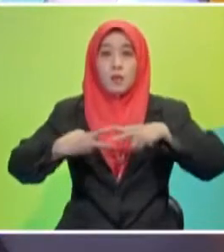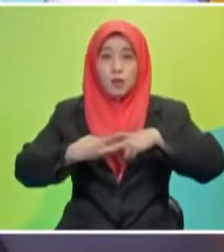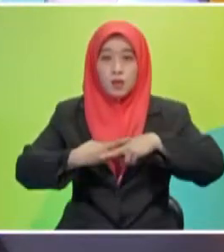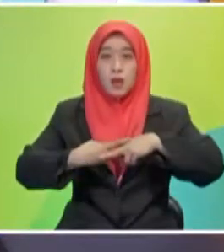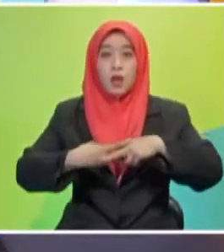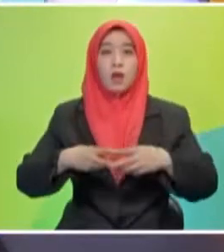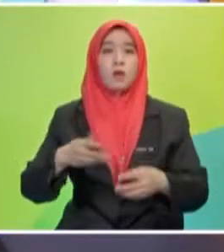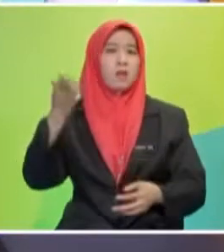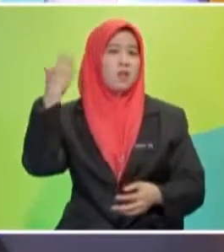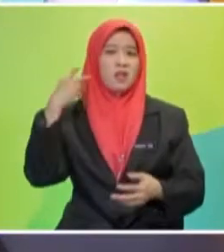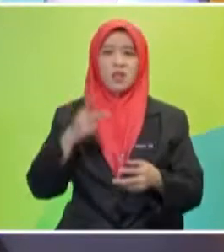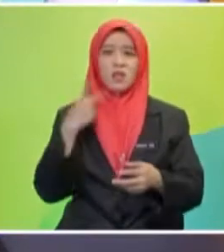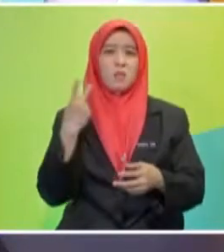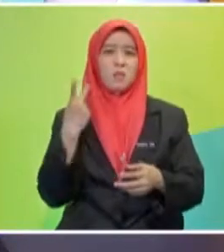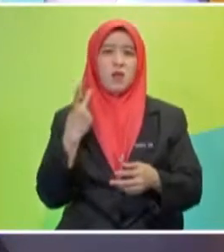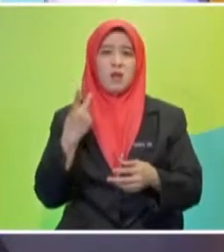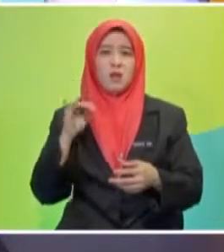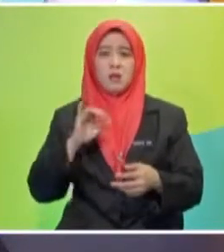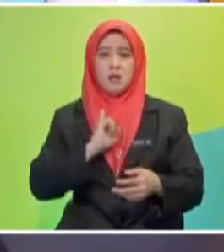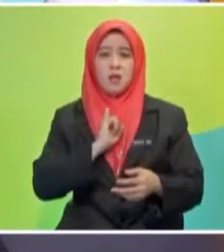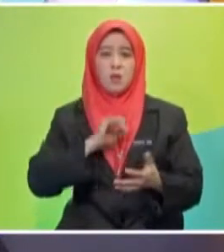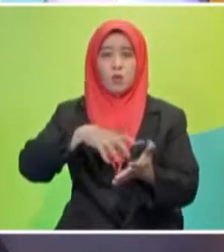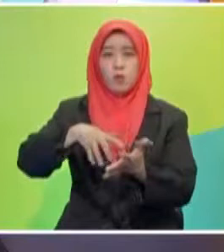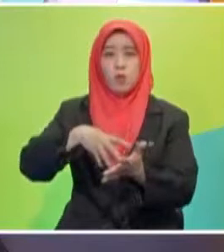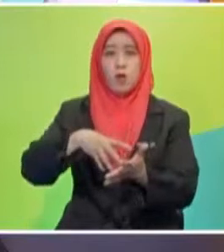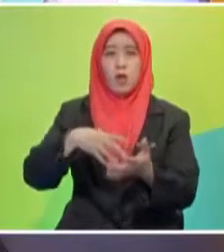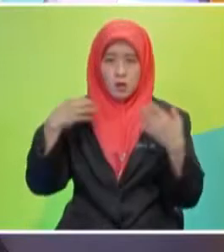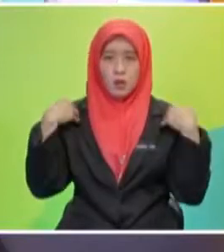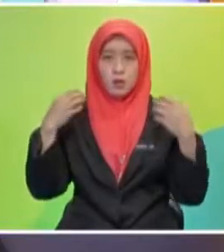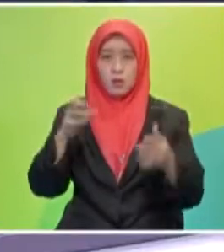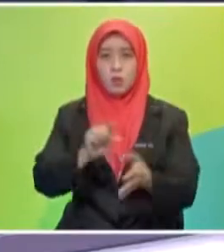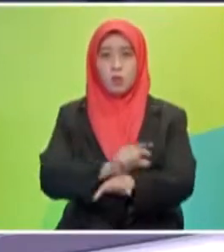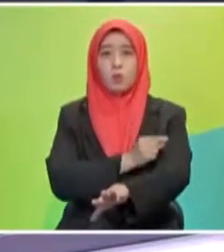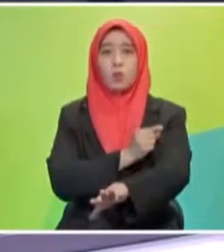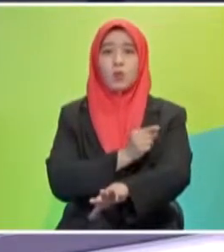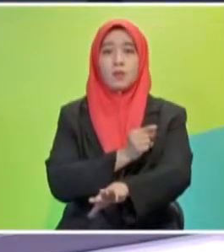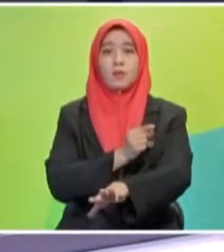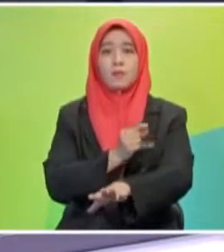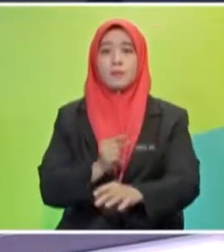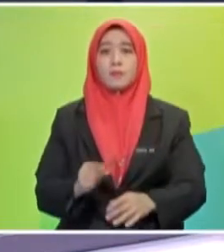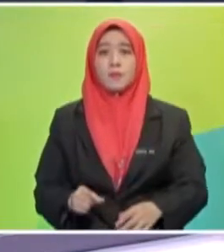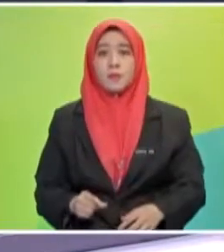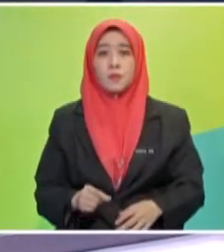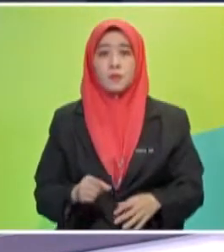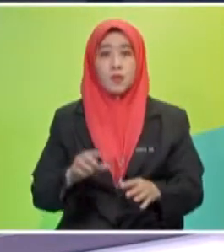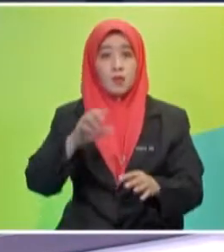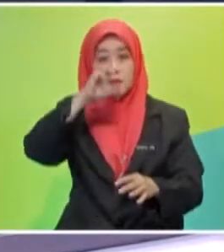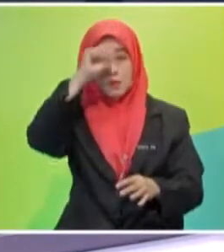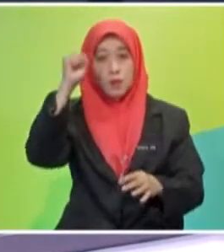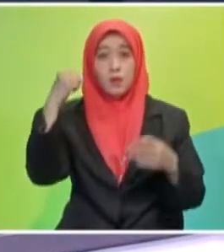sama juga jago iya betul ah kipas yang membawa tadi itu tuh ada salah satu contohlah soba Apple diketegorikan